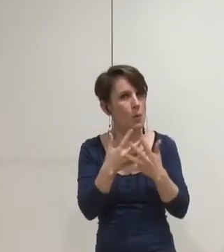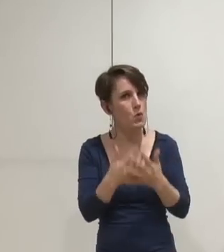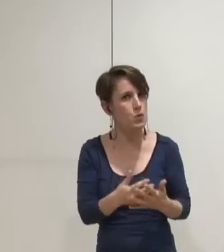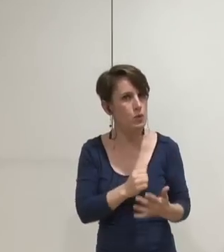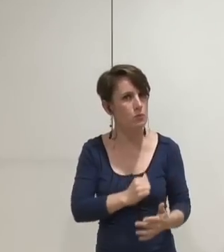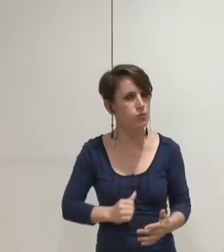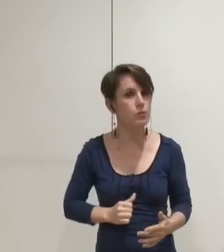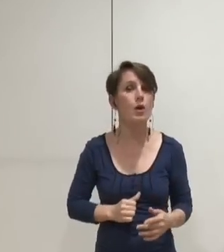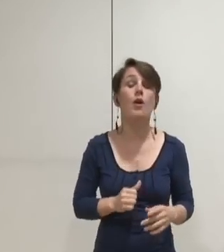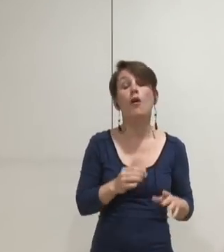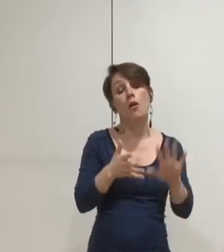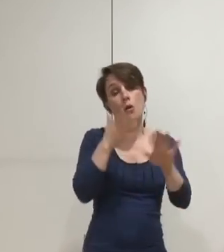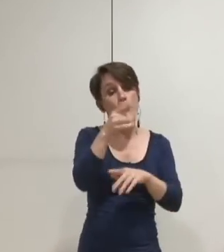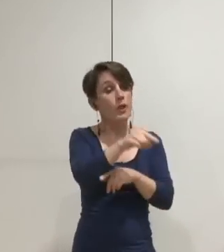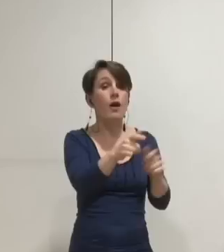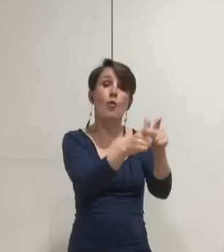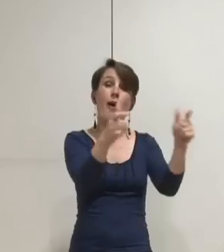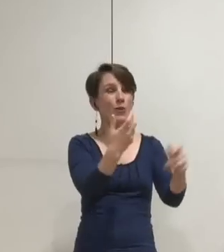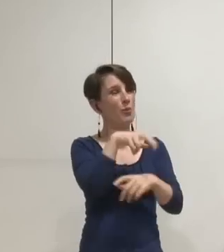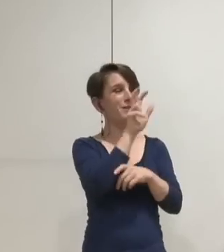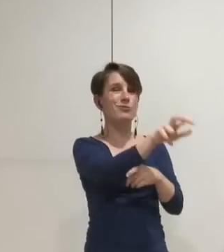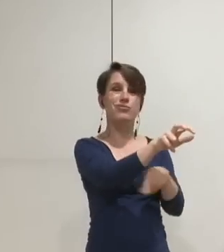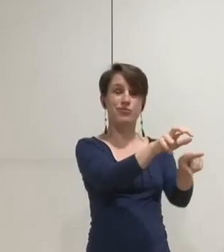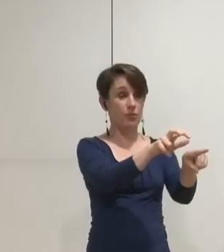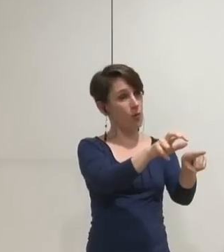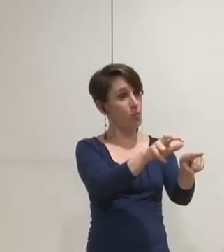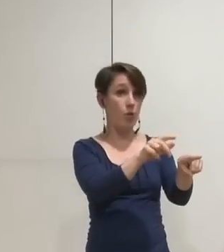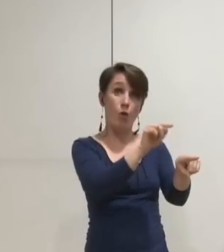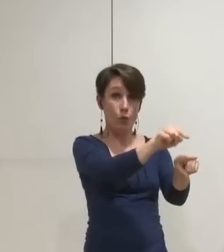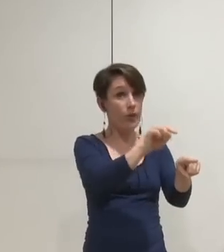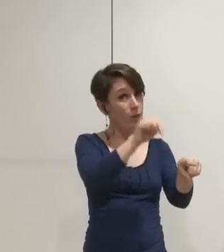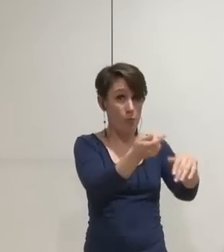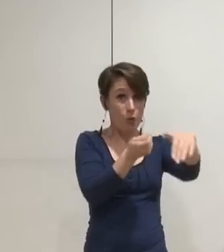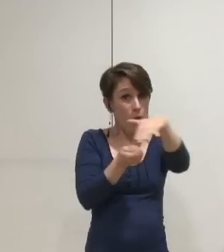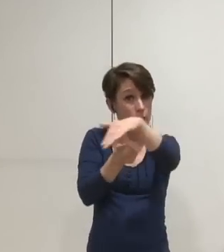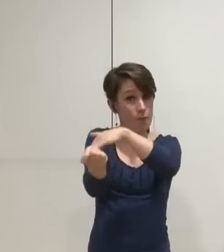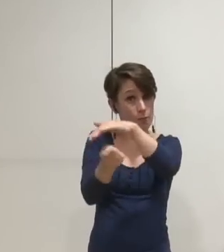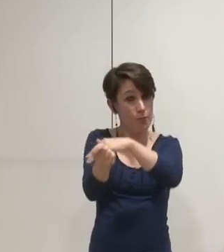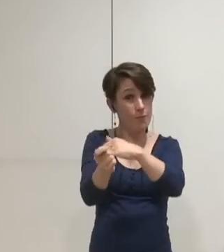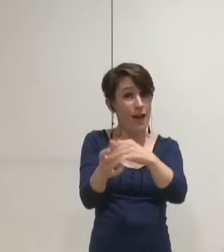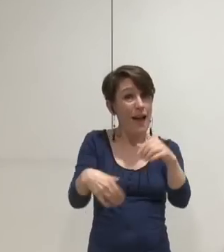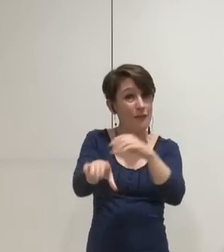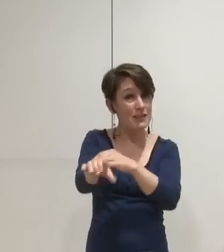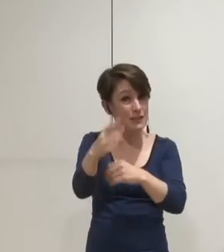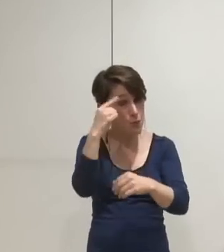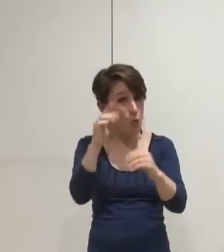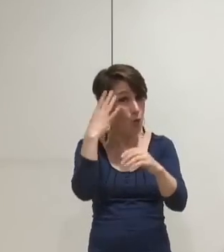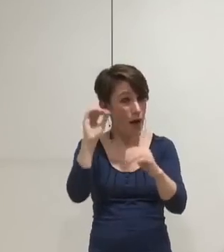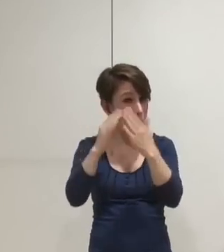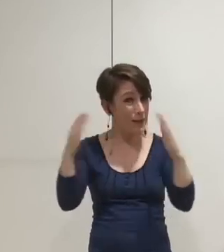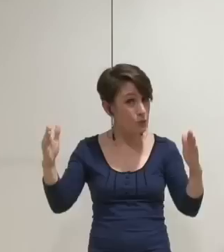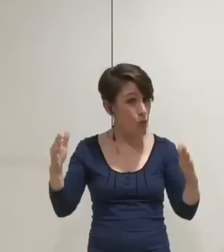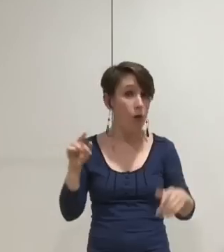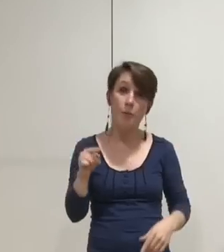fermiers demain de financer les investissements d'alpexo ces investissements dépendront de la